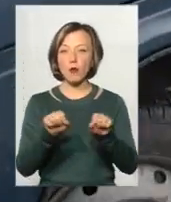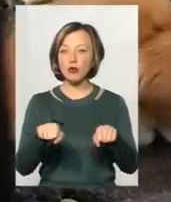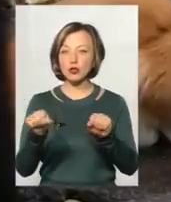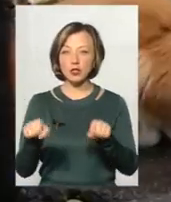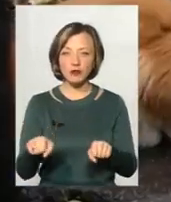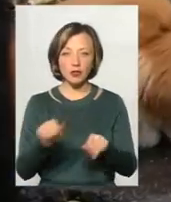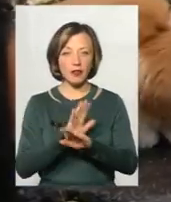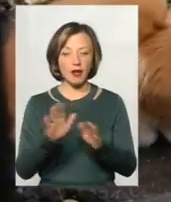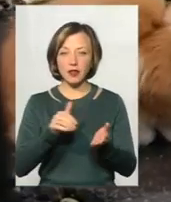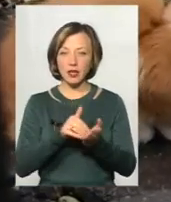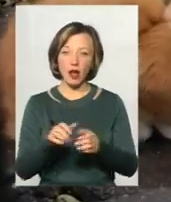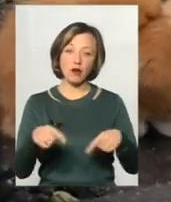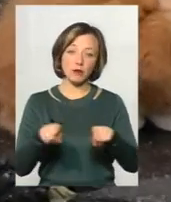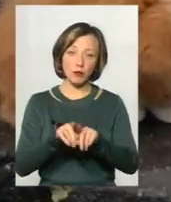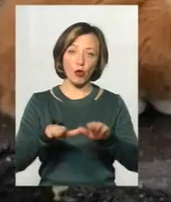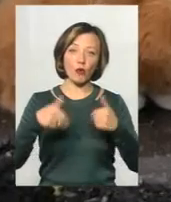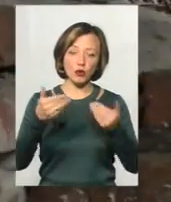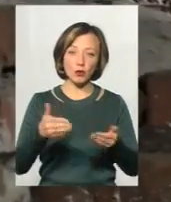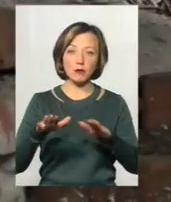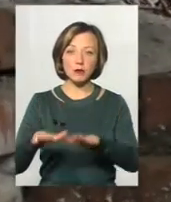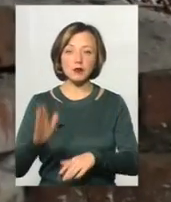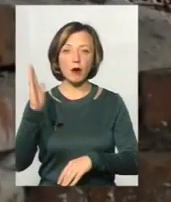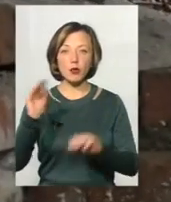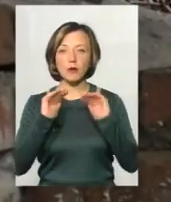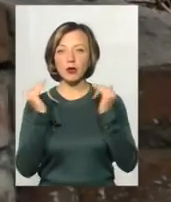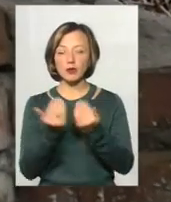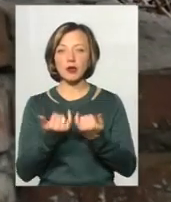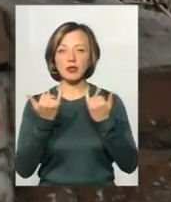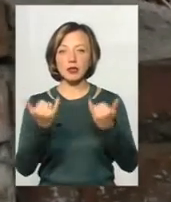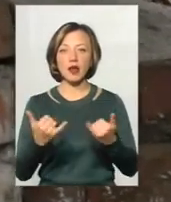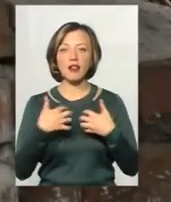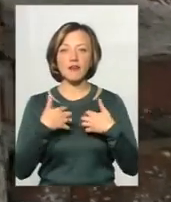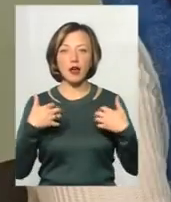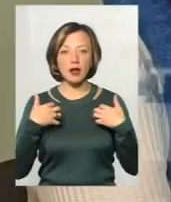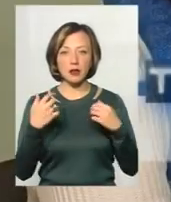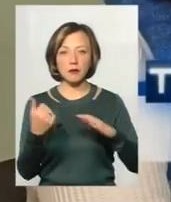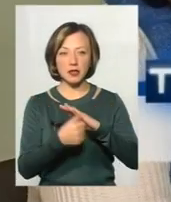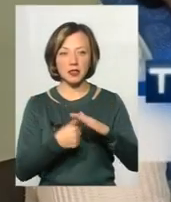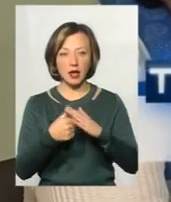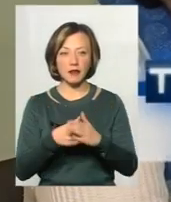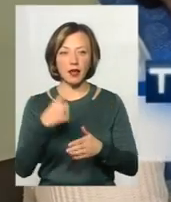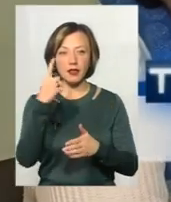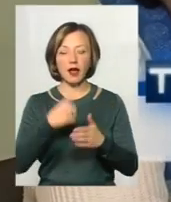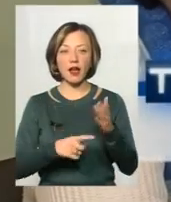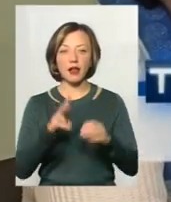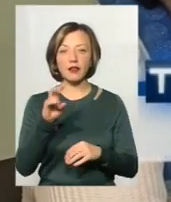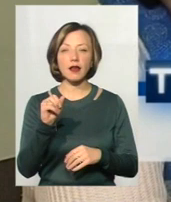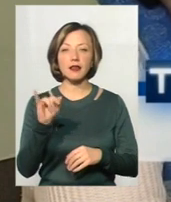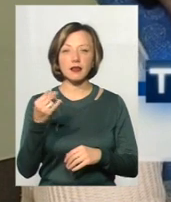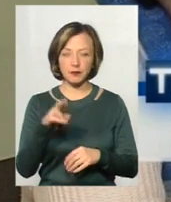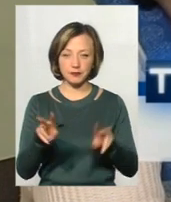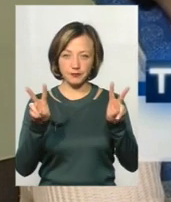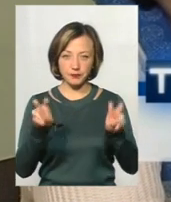не відкидають. Як варіант, пропонують місце у майбутньому притулку для тварин без хатків «Надія». Під час розробки